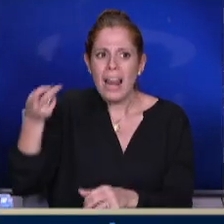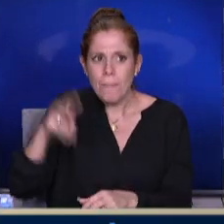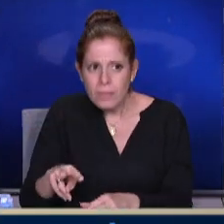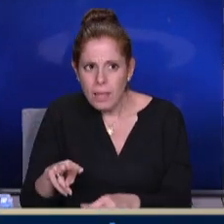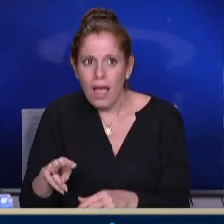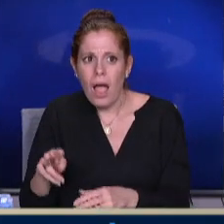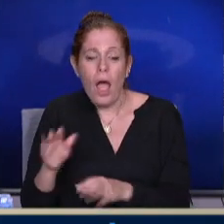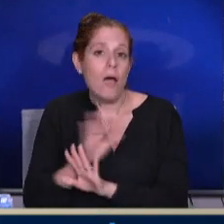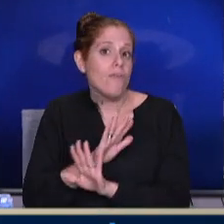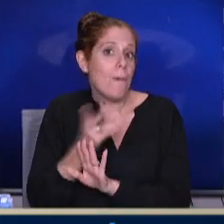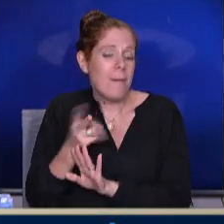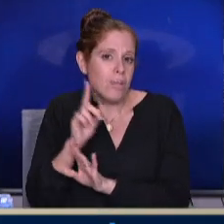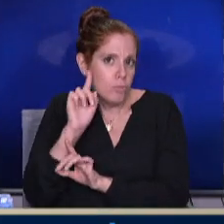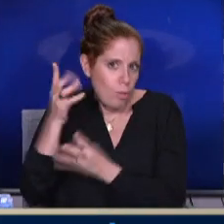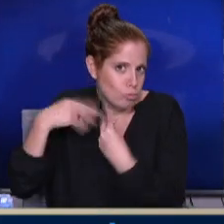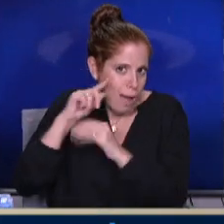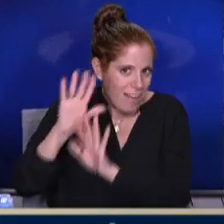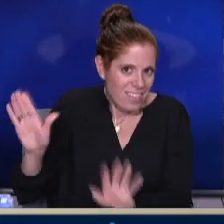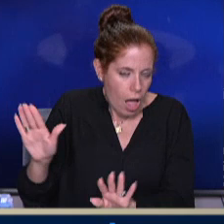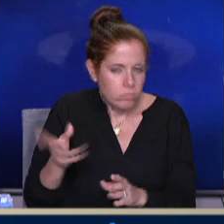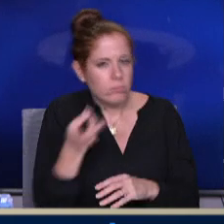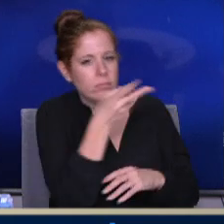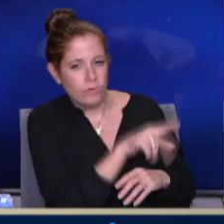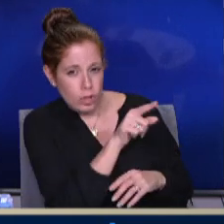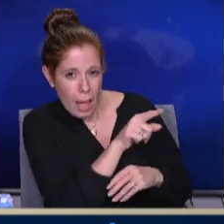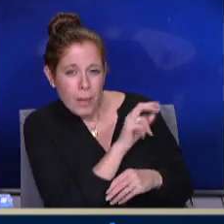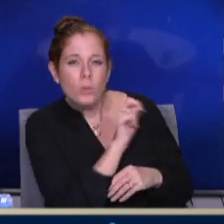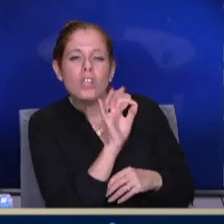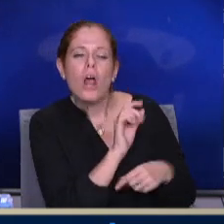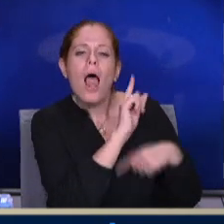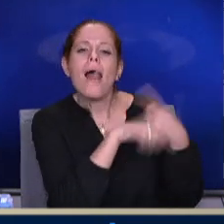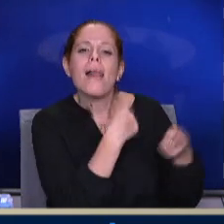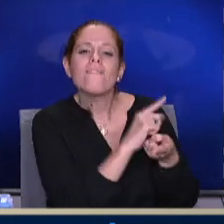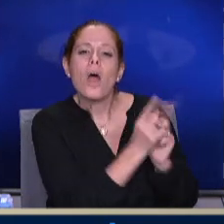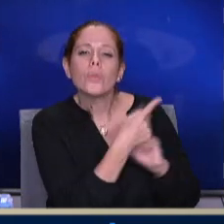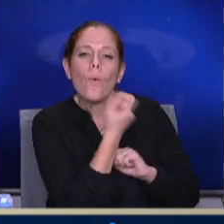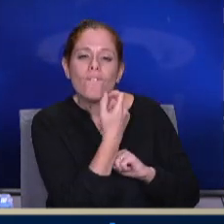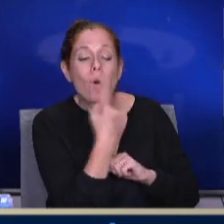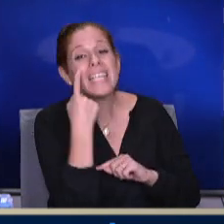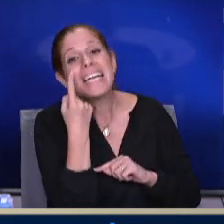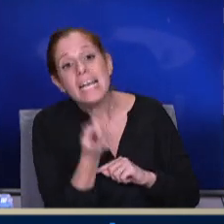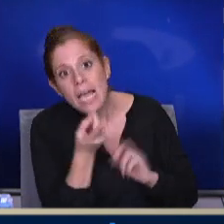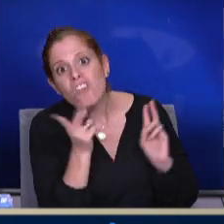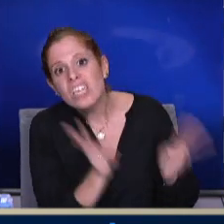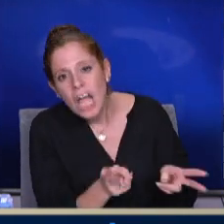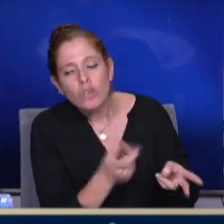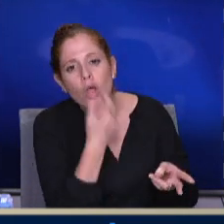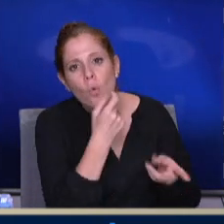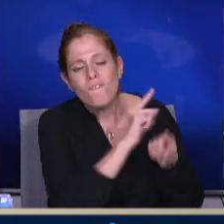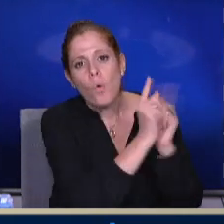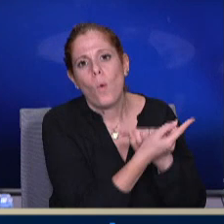ללא ידיעת המשפחה, ושתיים, הנושא של החלפת תרופות, כנראה וייתכן שהוחלפו התרופות